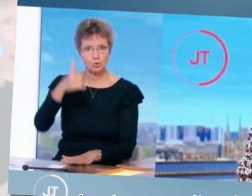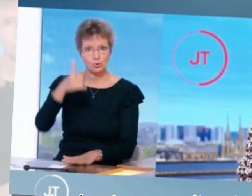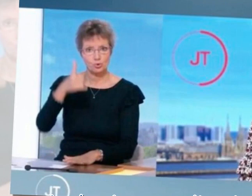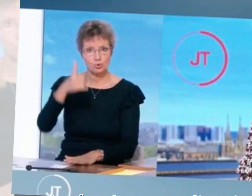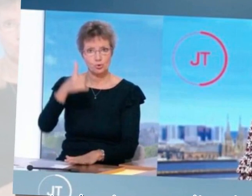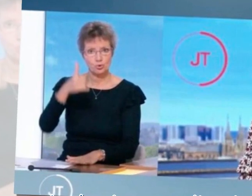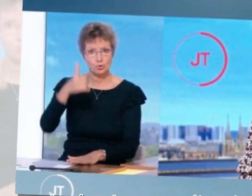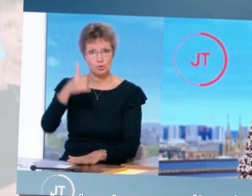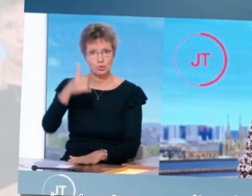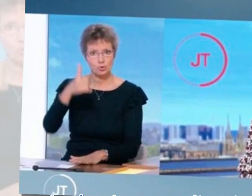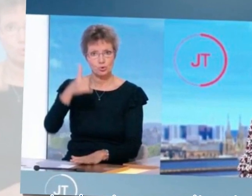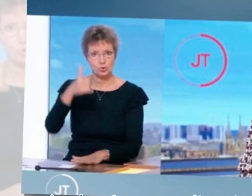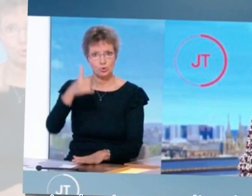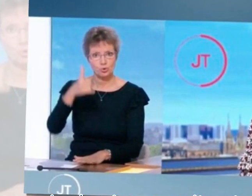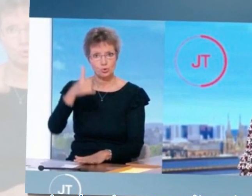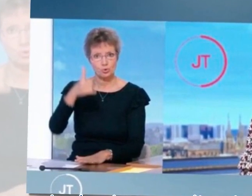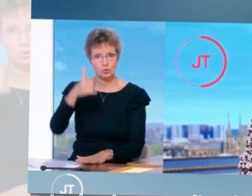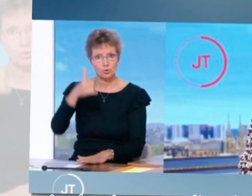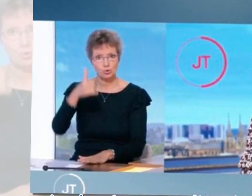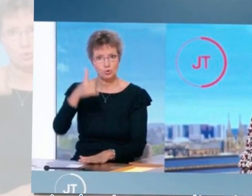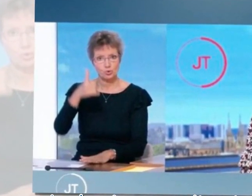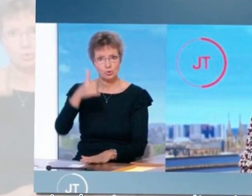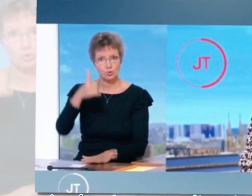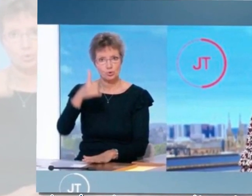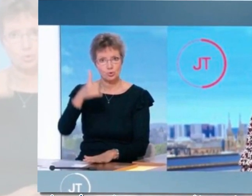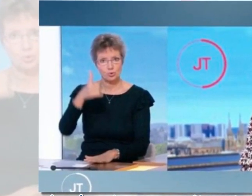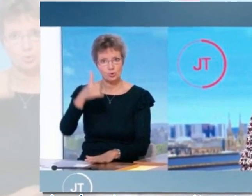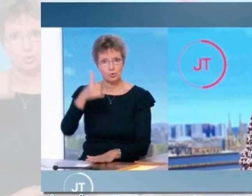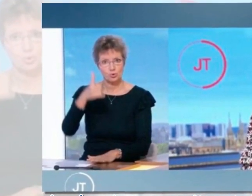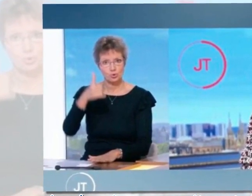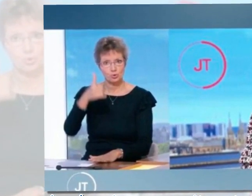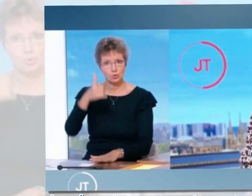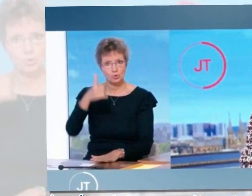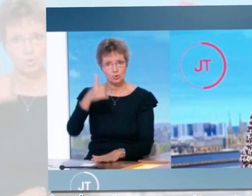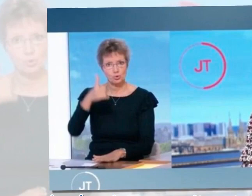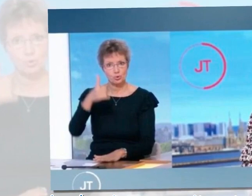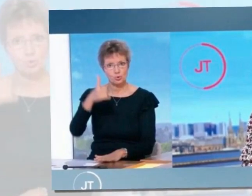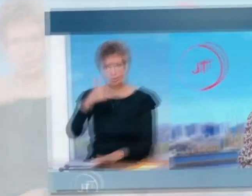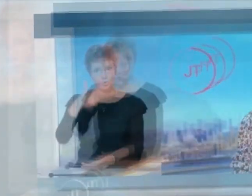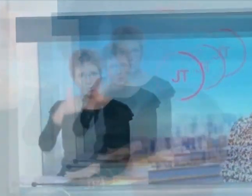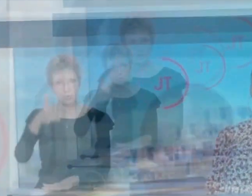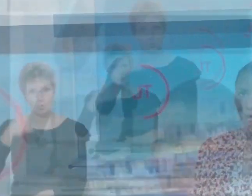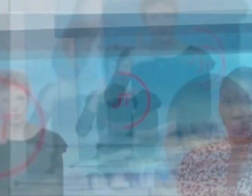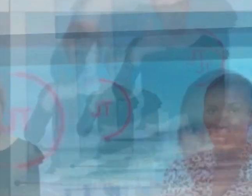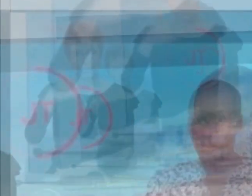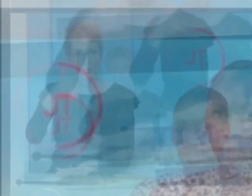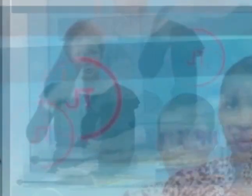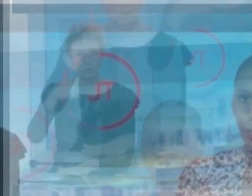La chroniqueuse avait partagé la photo d'un biscuit sur lequel on pouvait lire « Petite merveille en route ».